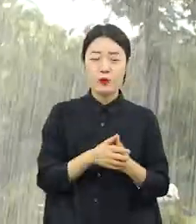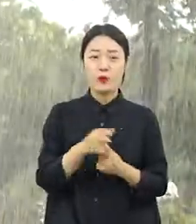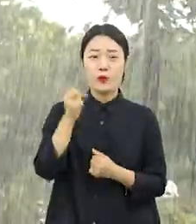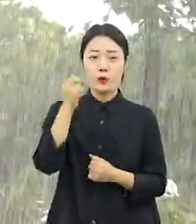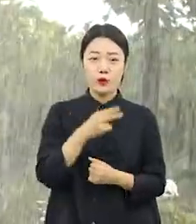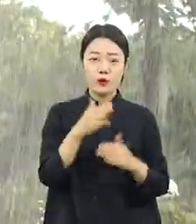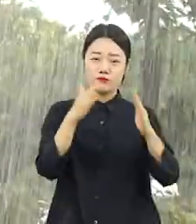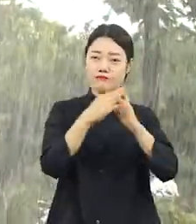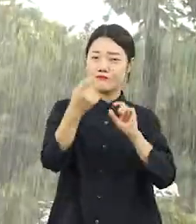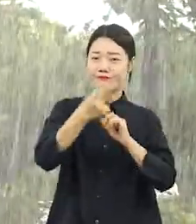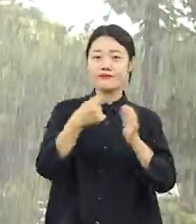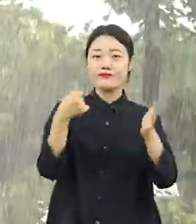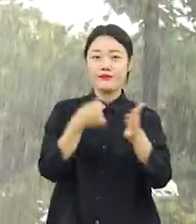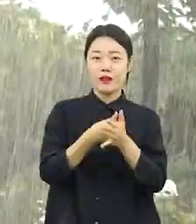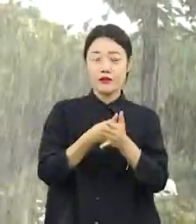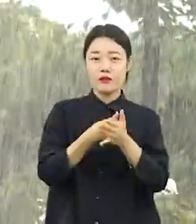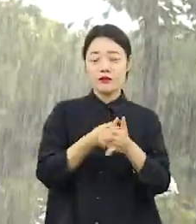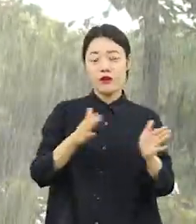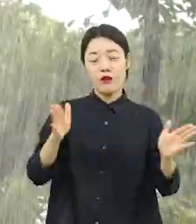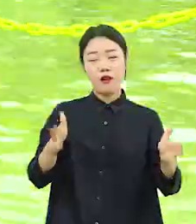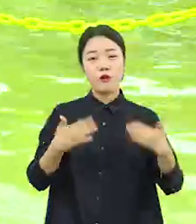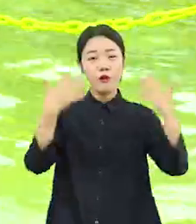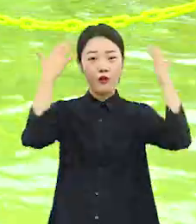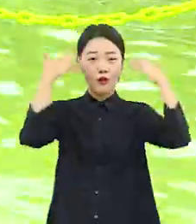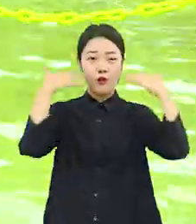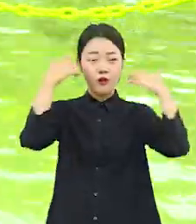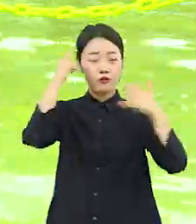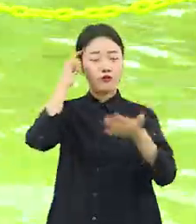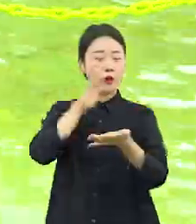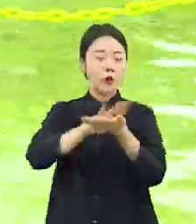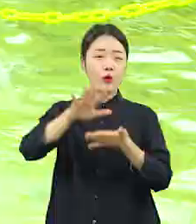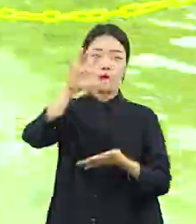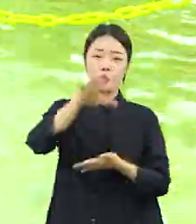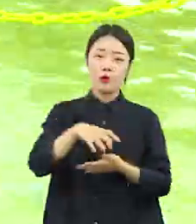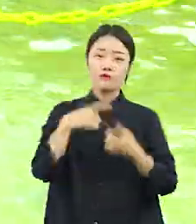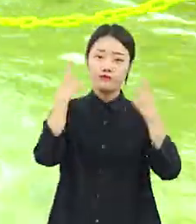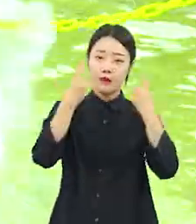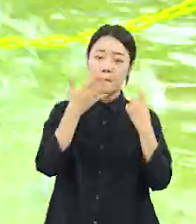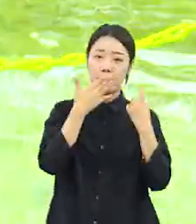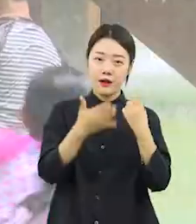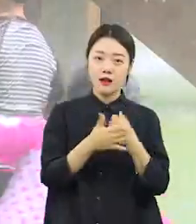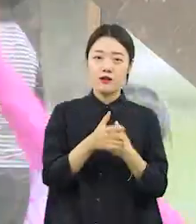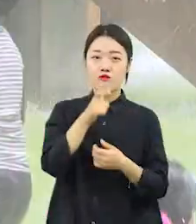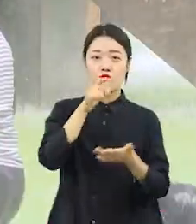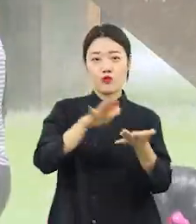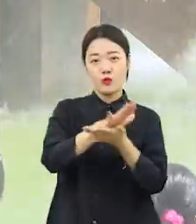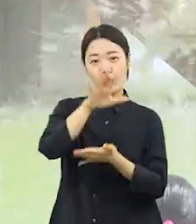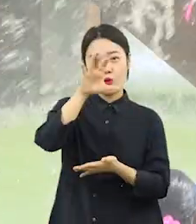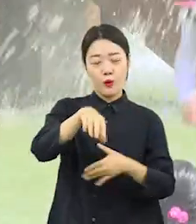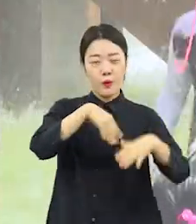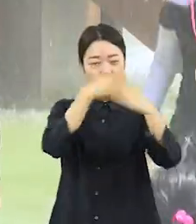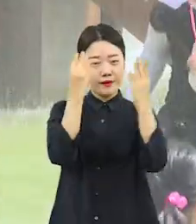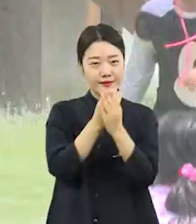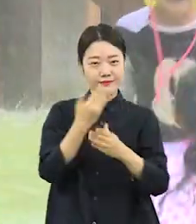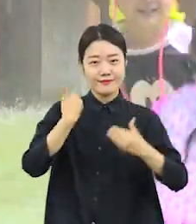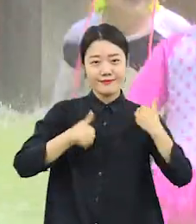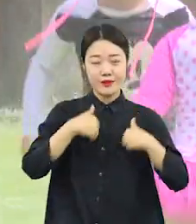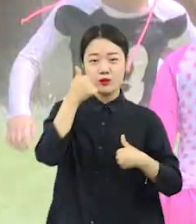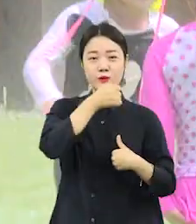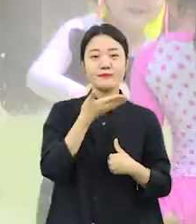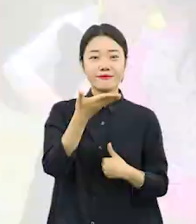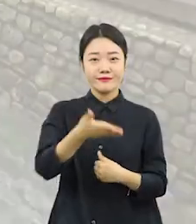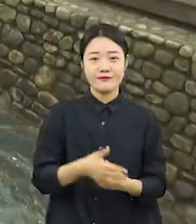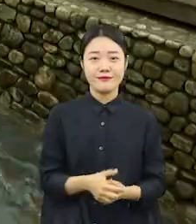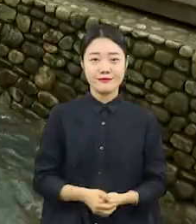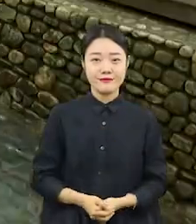무엇보다 집과 가까워서 가벼운 여름 나들이 장소로 딱인데요. 부평구 물놀이장 완벽하게 즐기는 방법